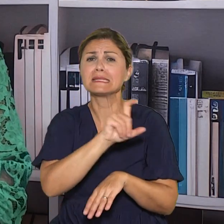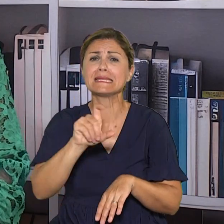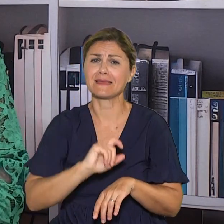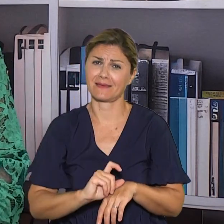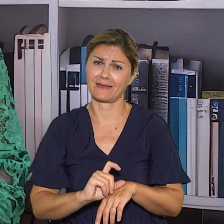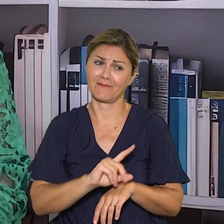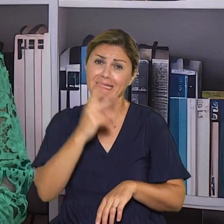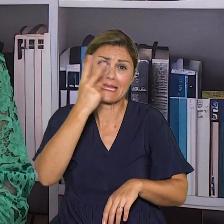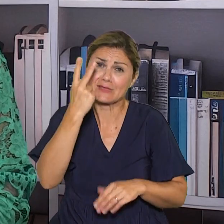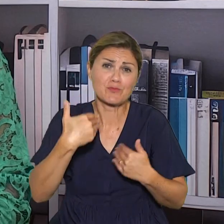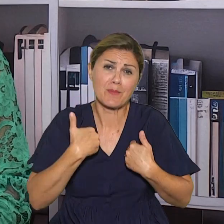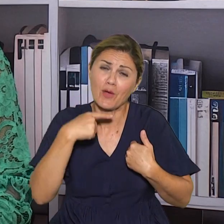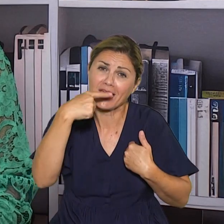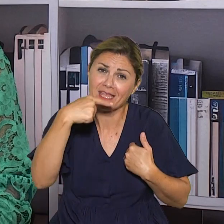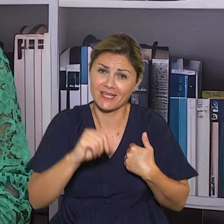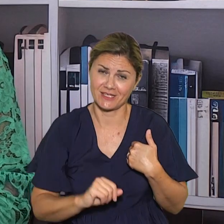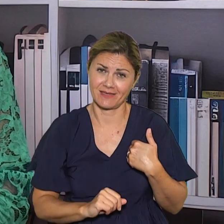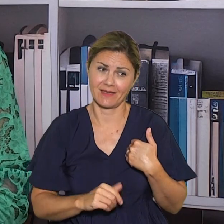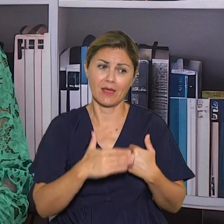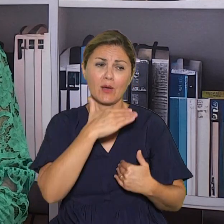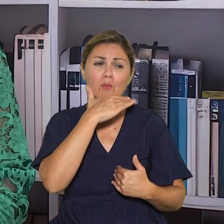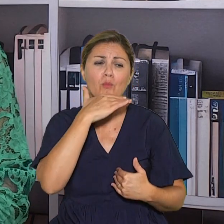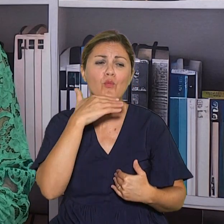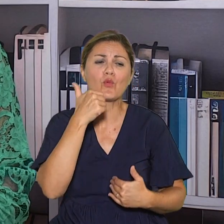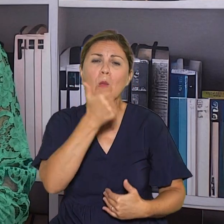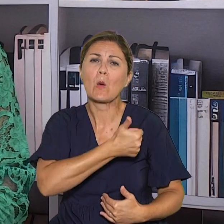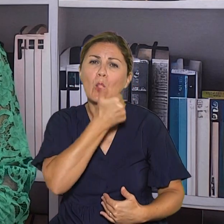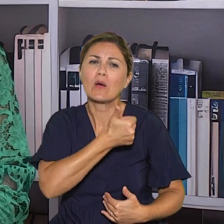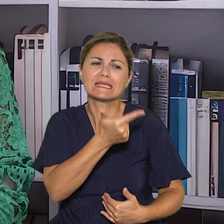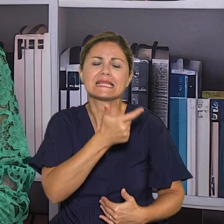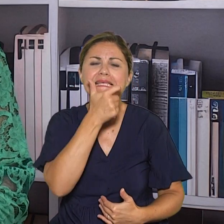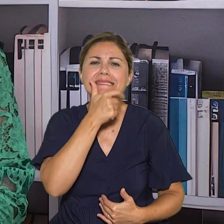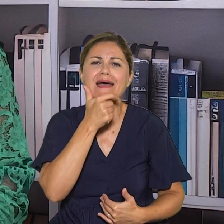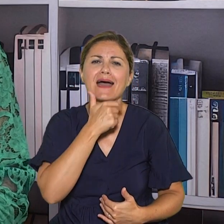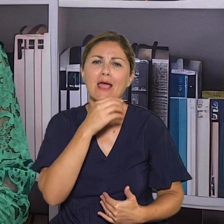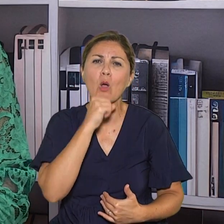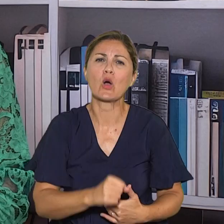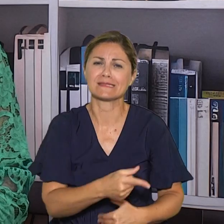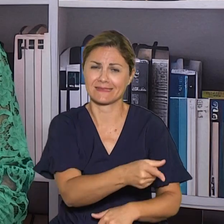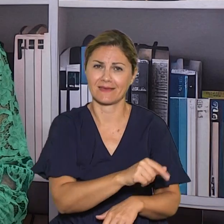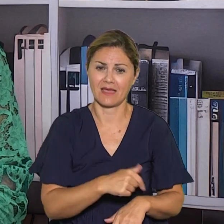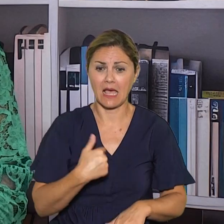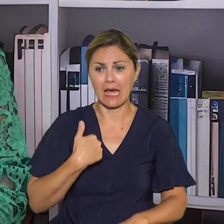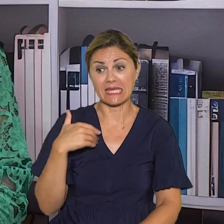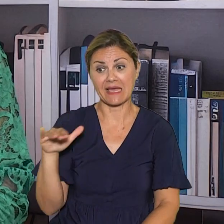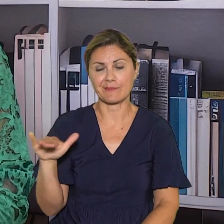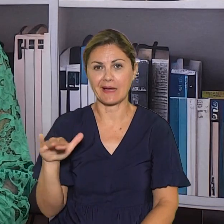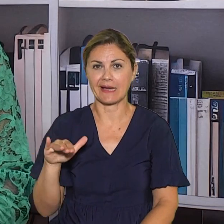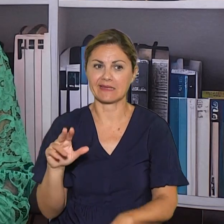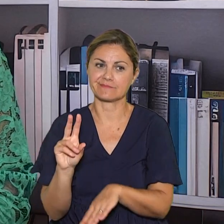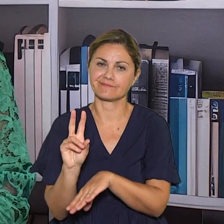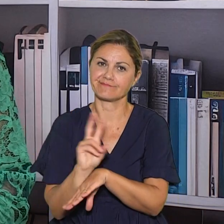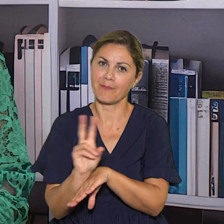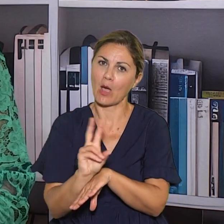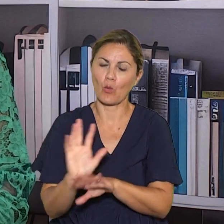me nije razumila. Jemala je puno godin, već je bila ostarila. Ja kad dite vražija bila,